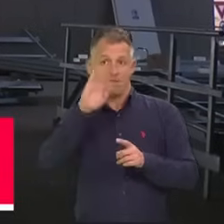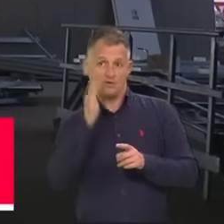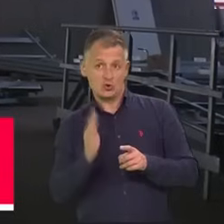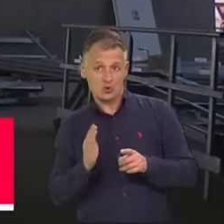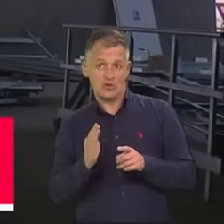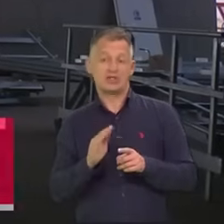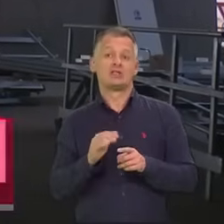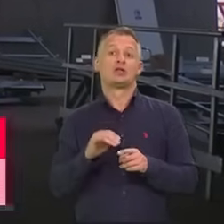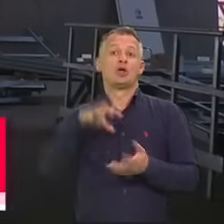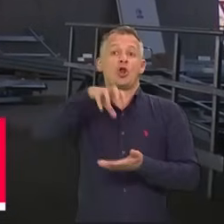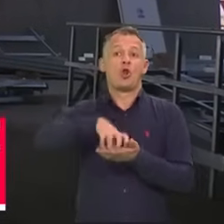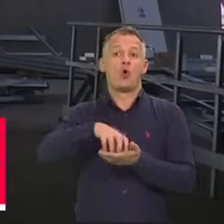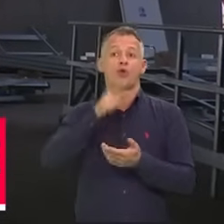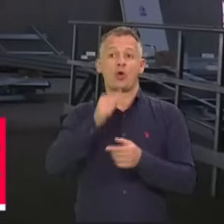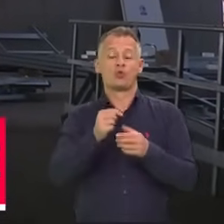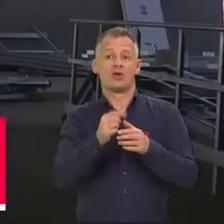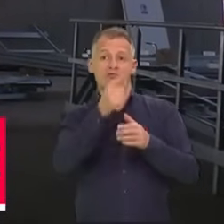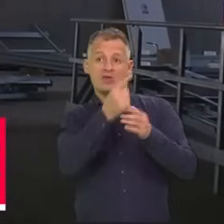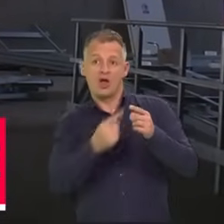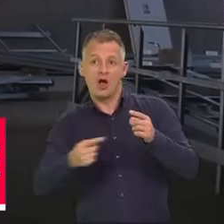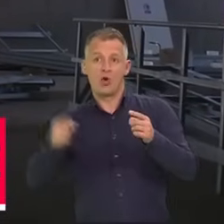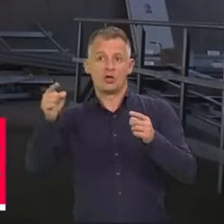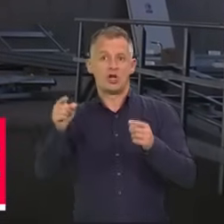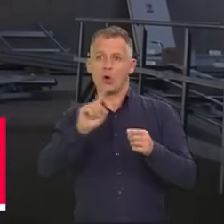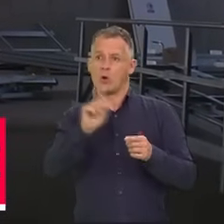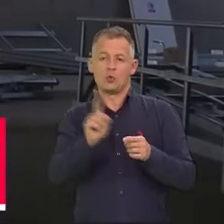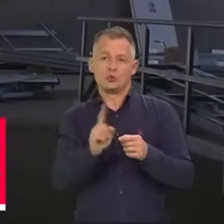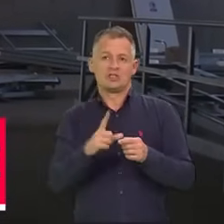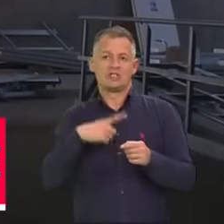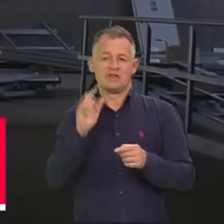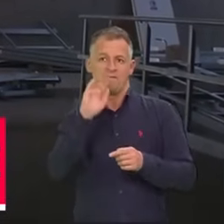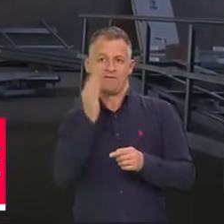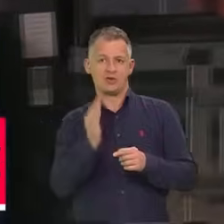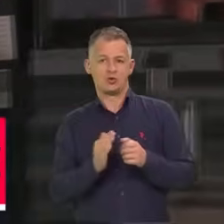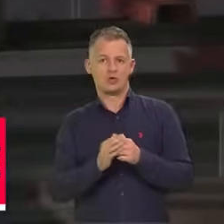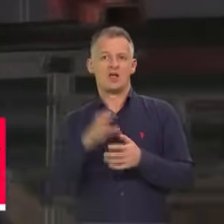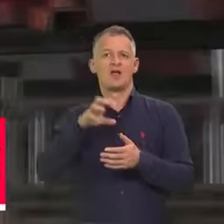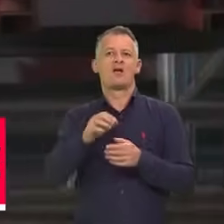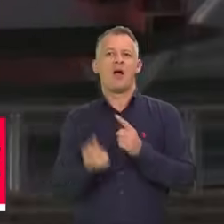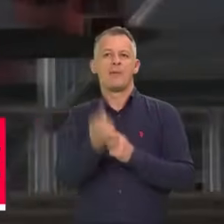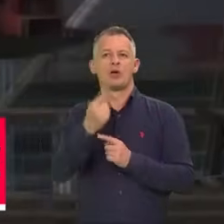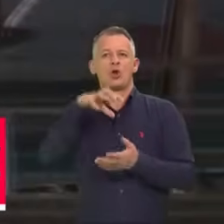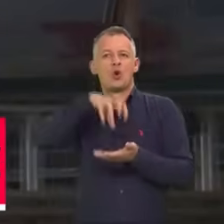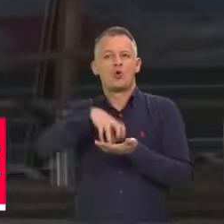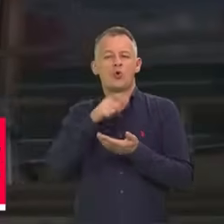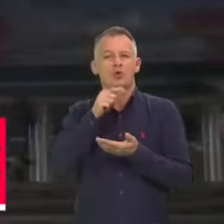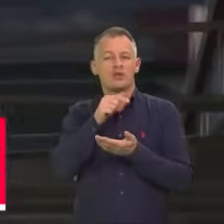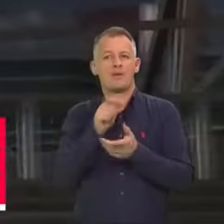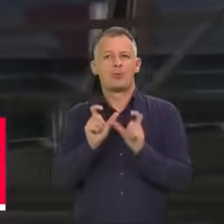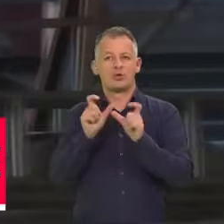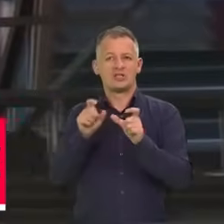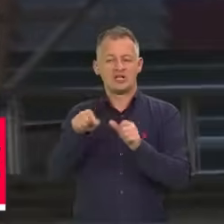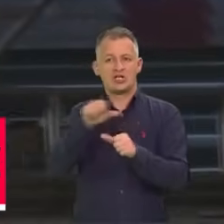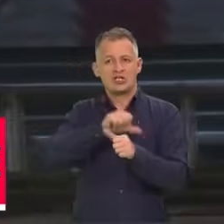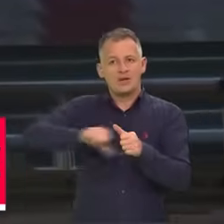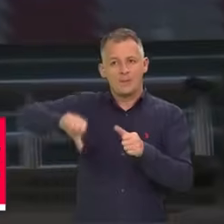fapt blocul de ancoraj, iar acolo nu sunt fisuri. Microfisurile apar în incintele care protejează practic acest bloc de ancoraj.